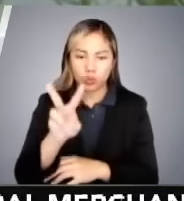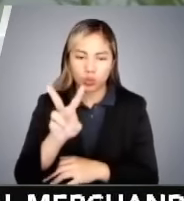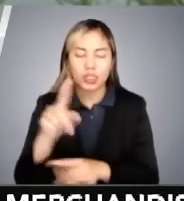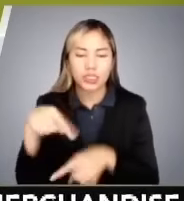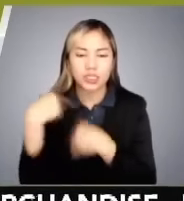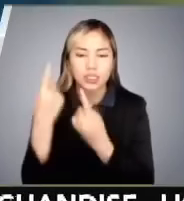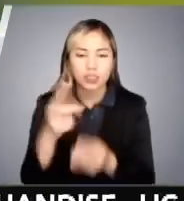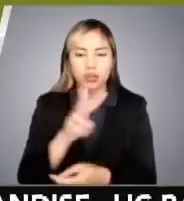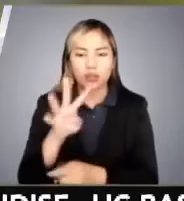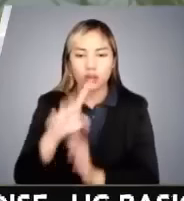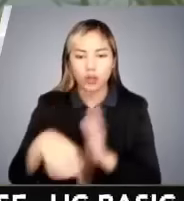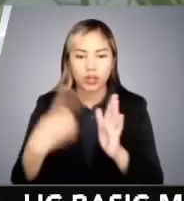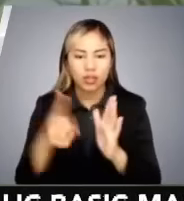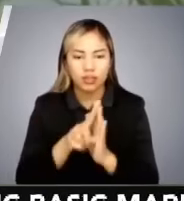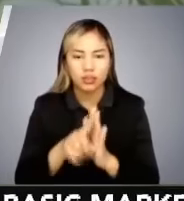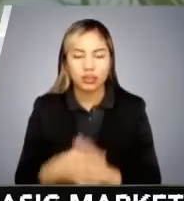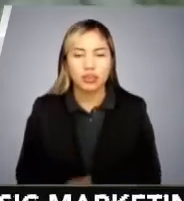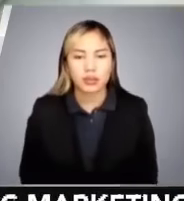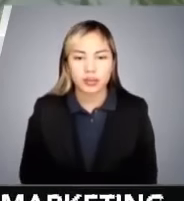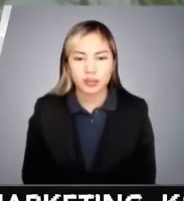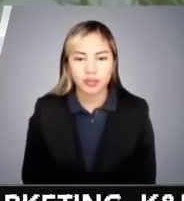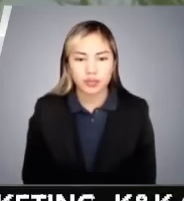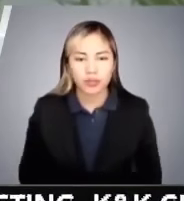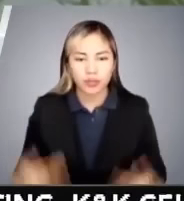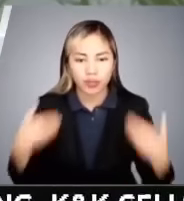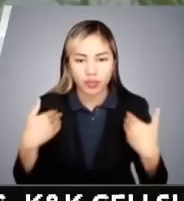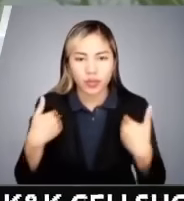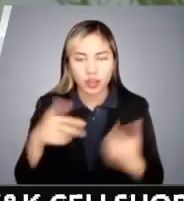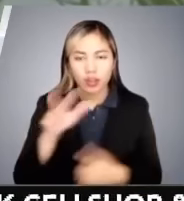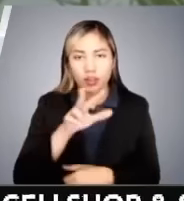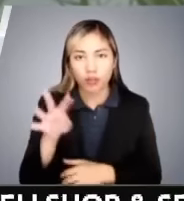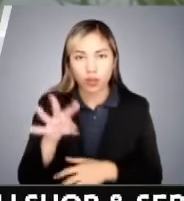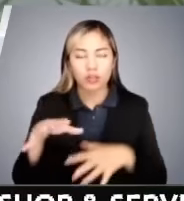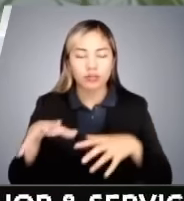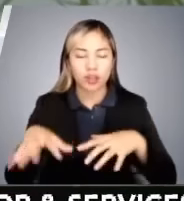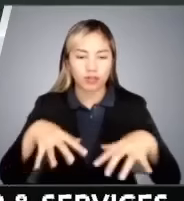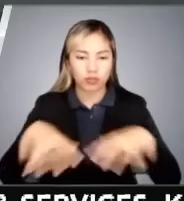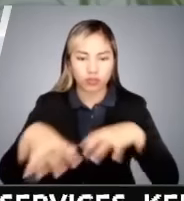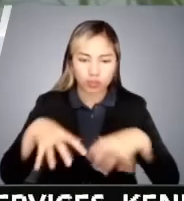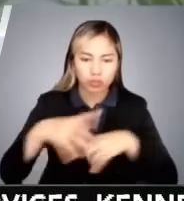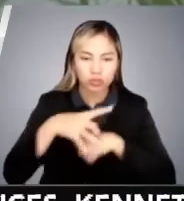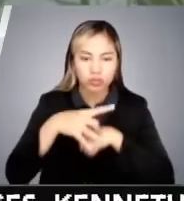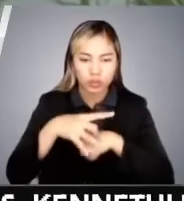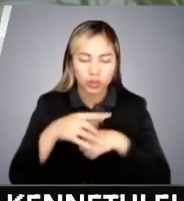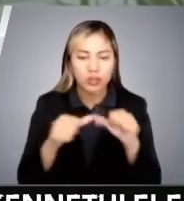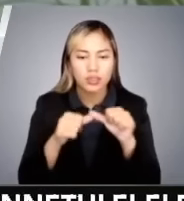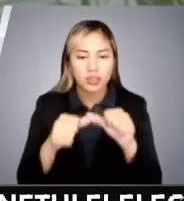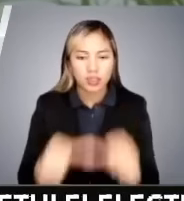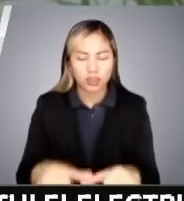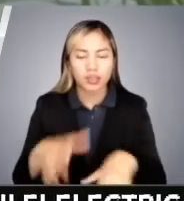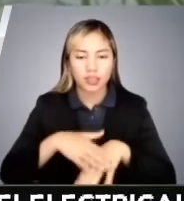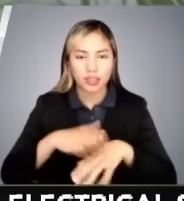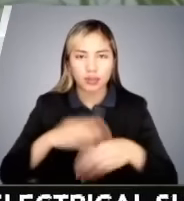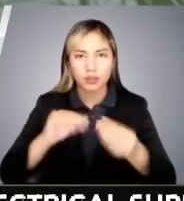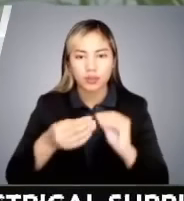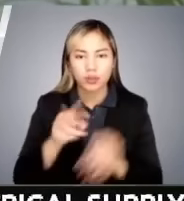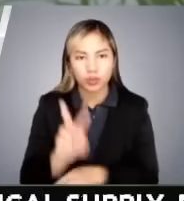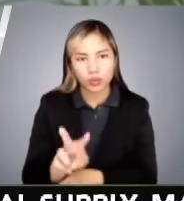oras. Nakapagtala rin ng 32 volcanic earthquakes doon. Nananatili pa rin sa Alert Level 2 ang bulkang